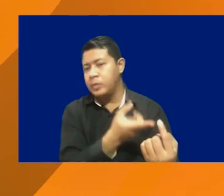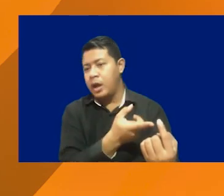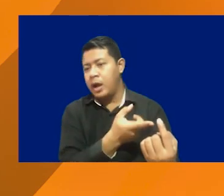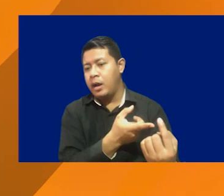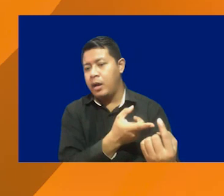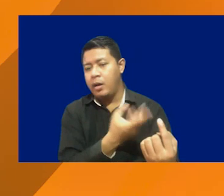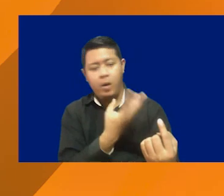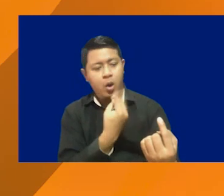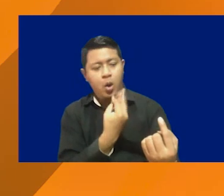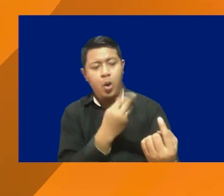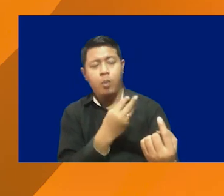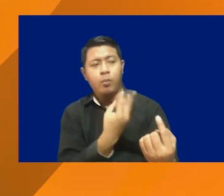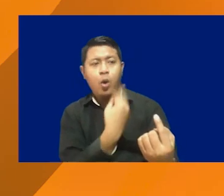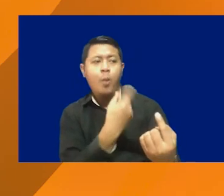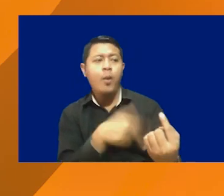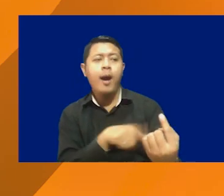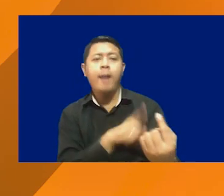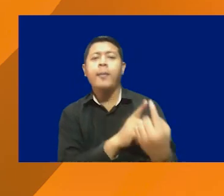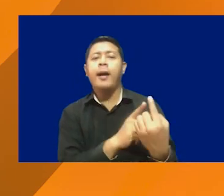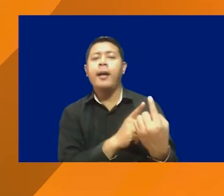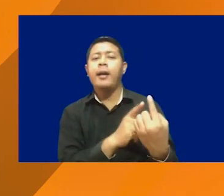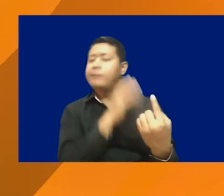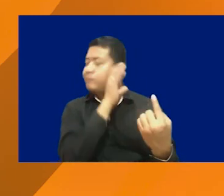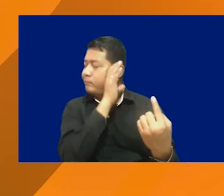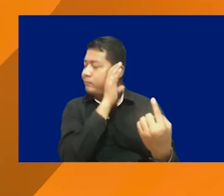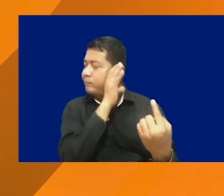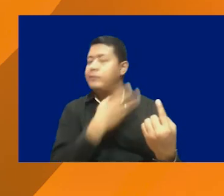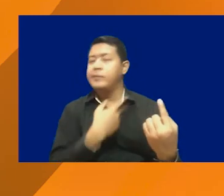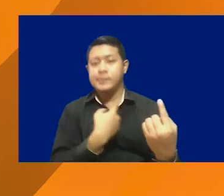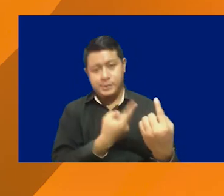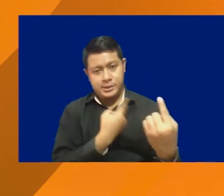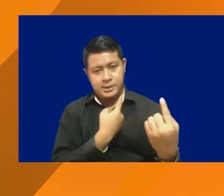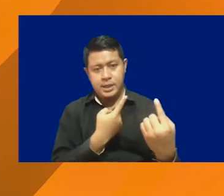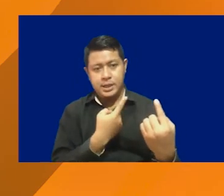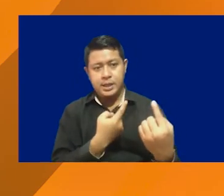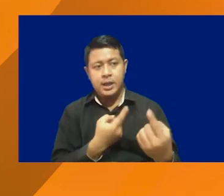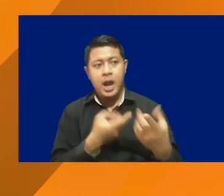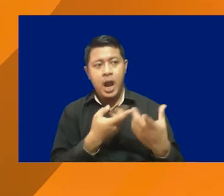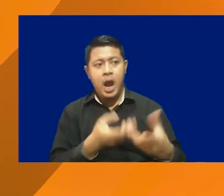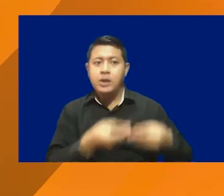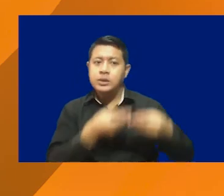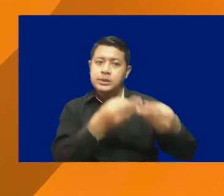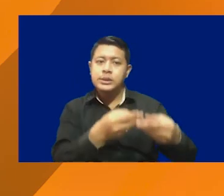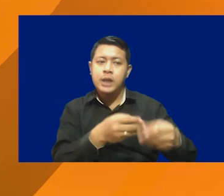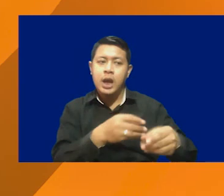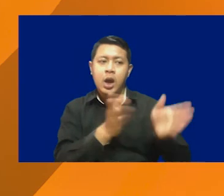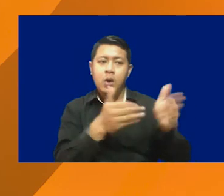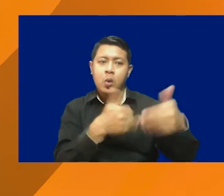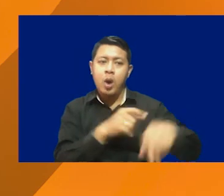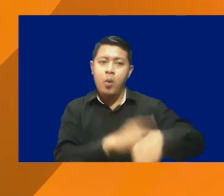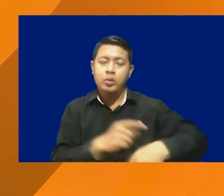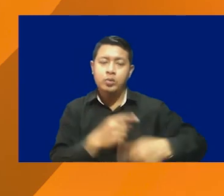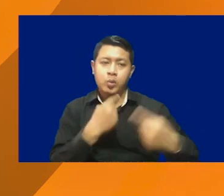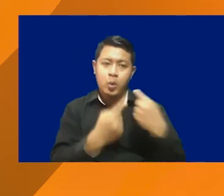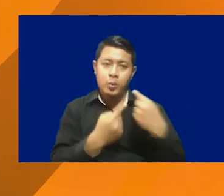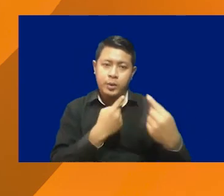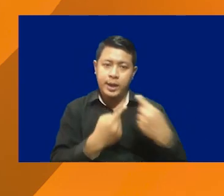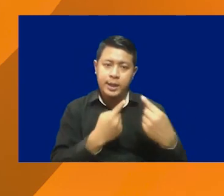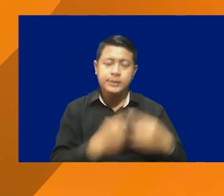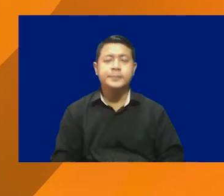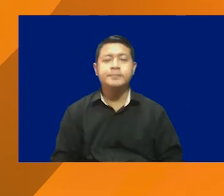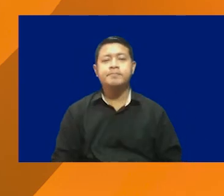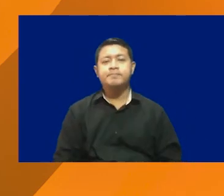anak, dengarkan apa yang mau dikatakan oleh anak. Beri ruang dan waktu untuk berkomunikasi.